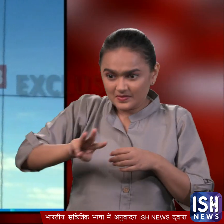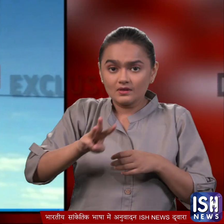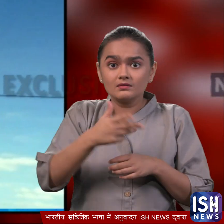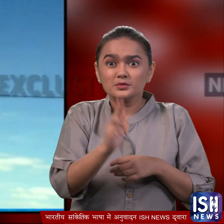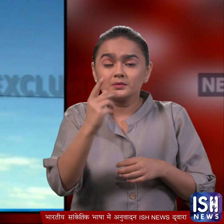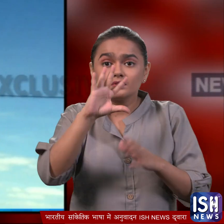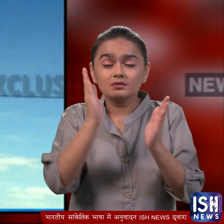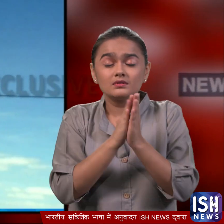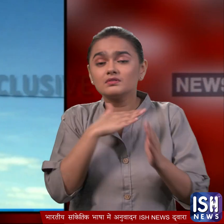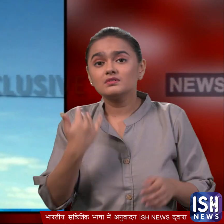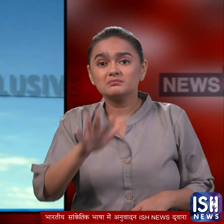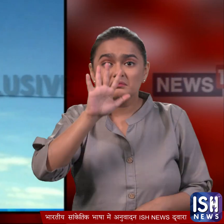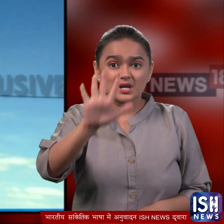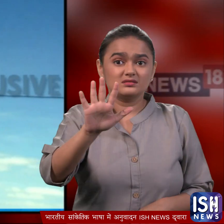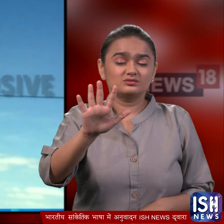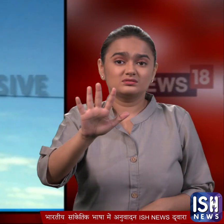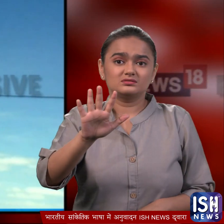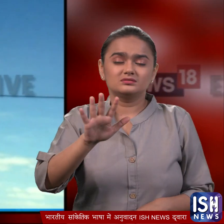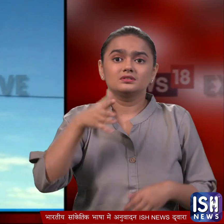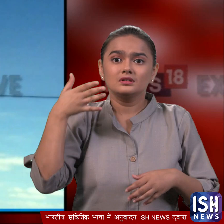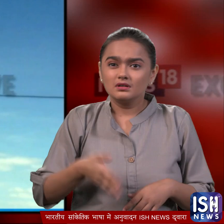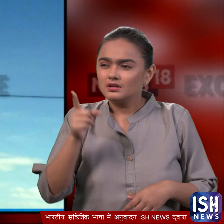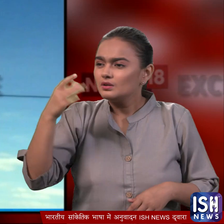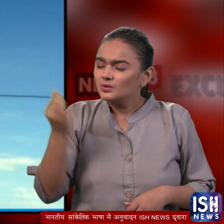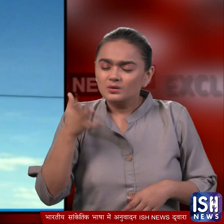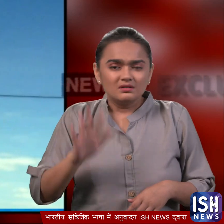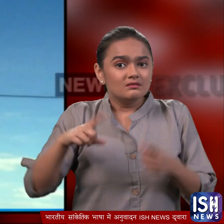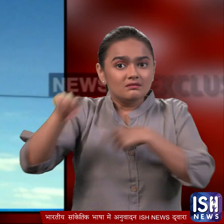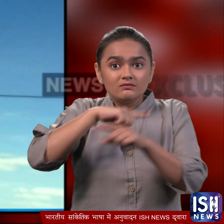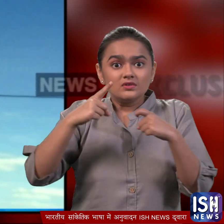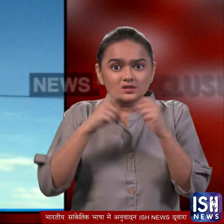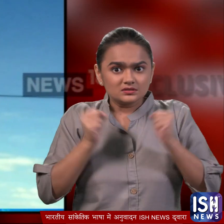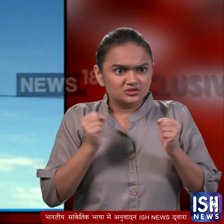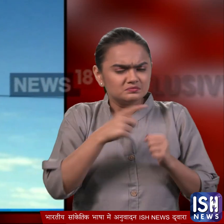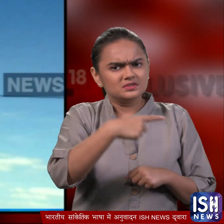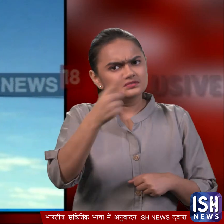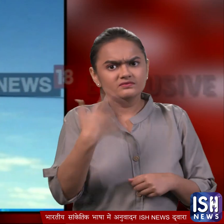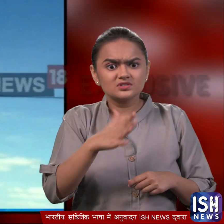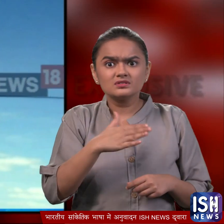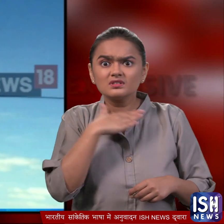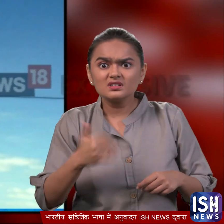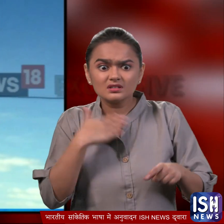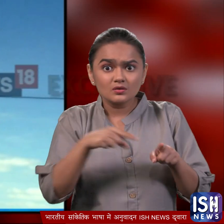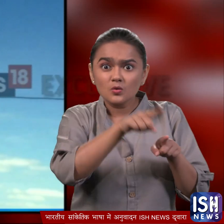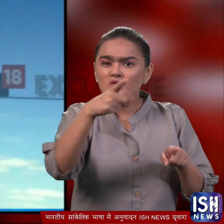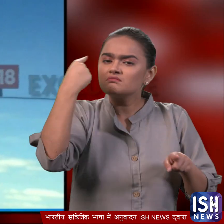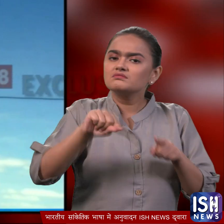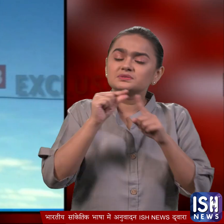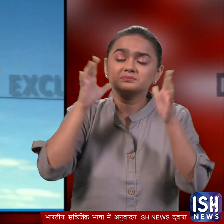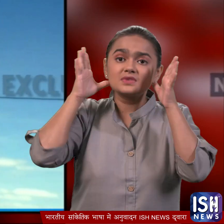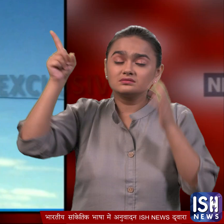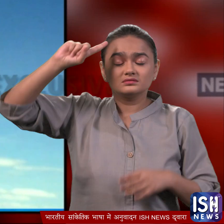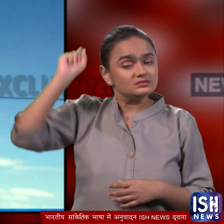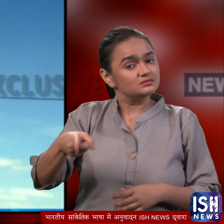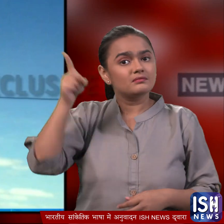दिन में 5 हत्याओं को अपनी करतूत बताया। वो लश्कर तैयबा का ही एक नया मुखौटा है, इसीलिए कश्मीर के मेयर ने भी इन हत्याओं के लिए